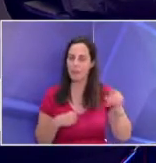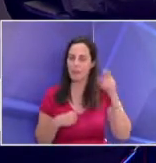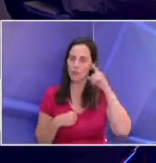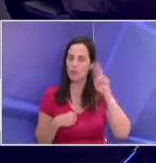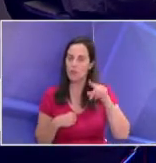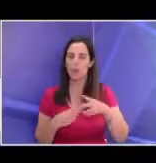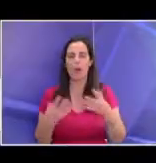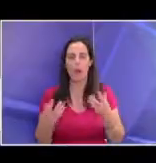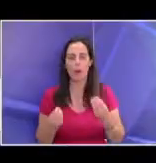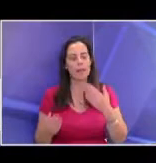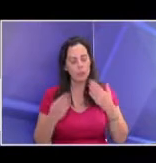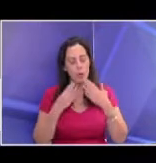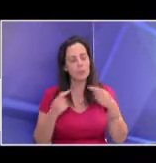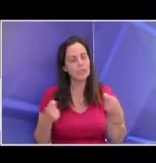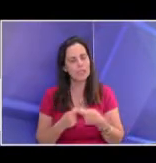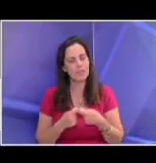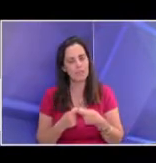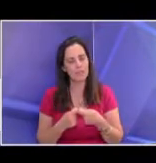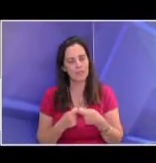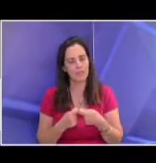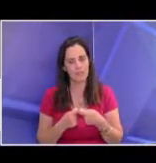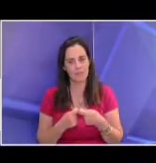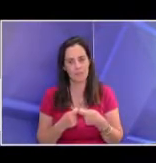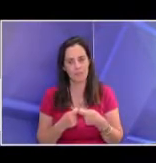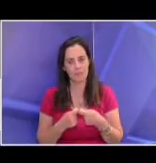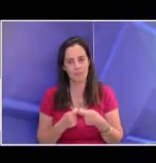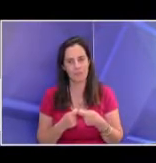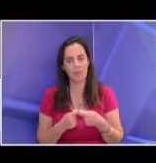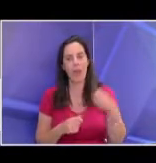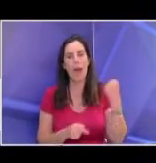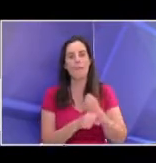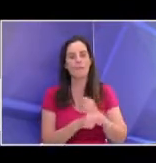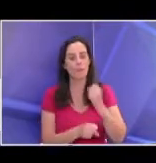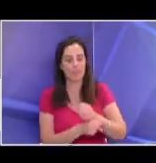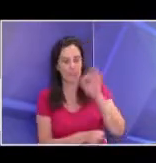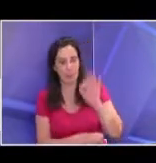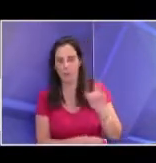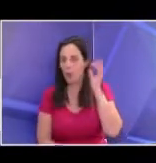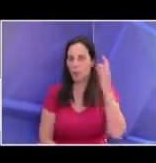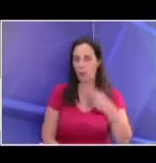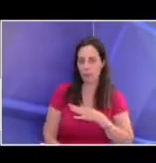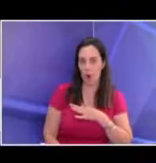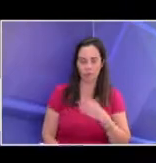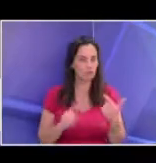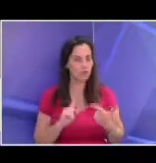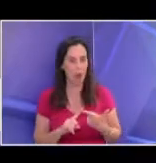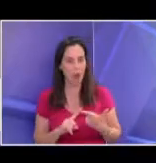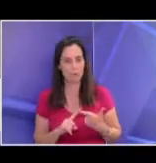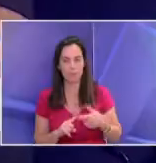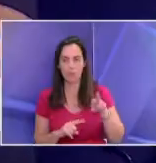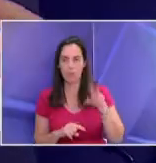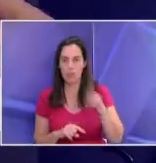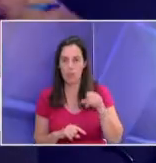חושב שיש פה הרבה דיון סביב המבצע הפגיעה ולא הנפגעות. אחד, שתיים, יש